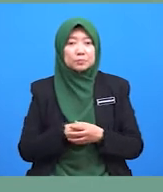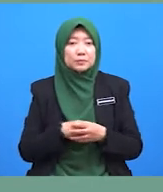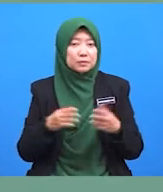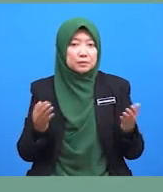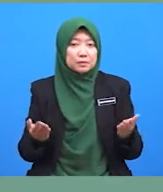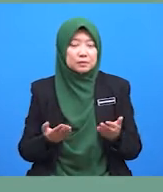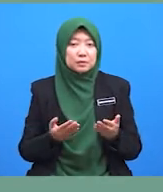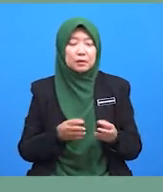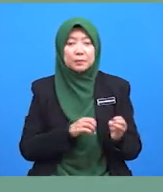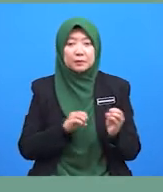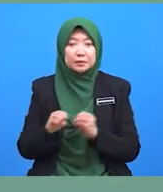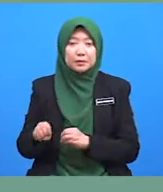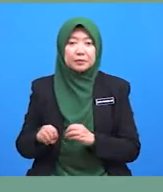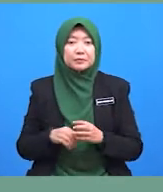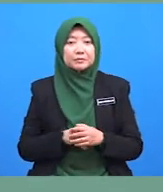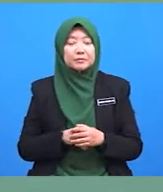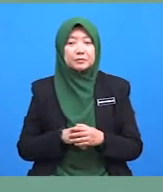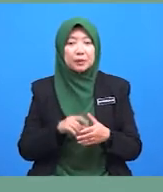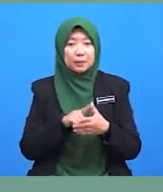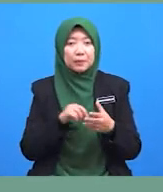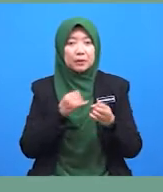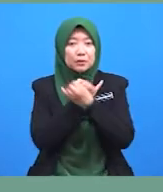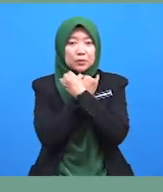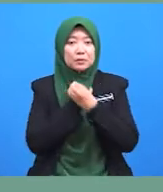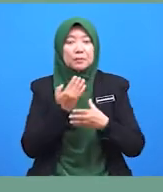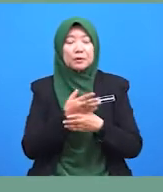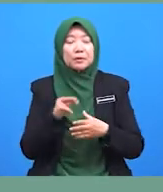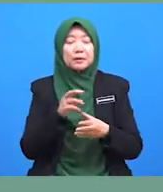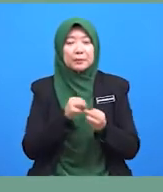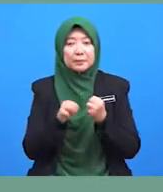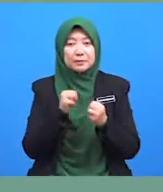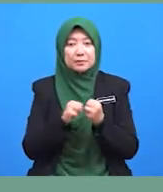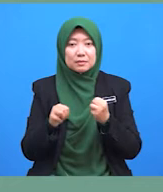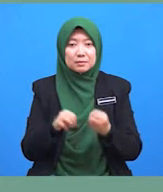dapat merangsang penyingkiran lemak toksin di bahagian badan yang bermasalah.